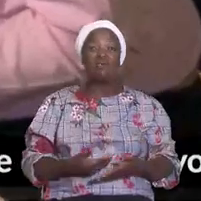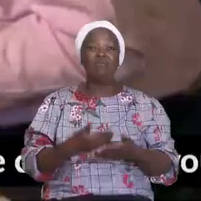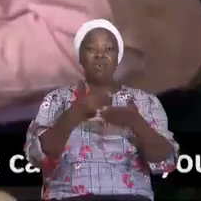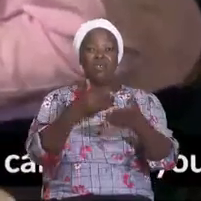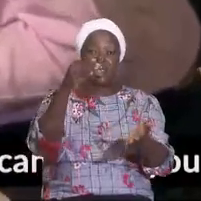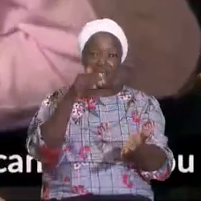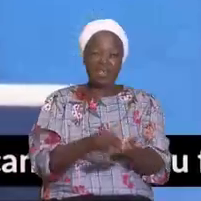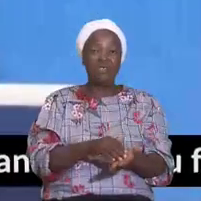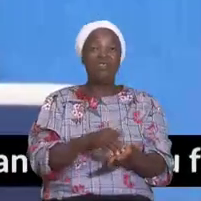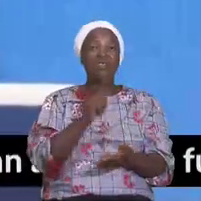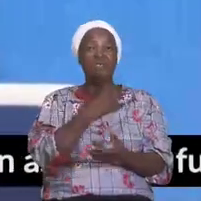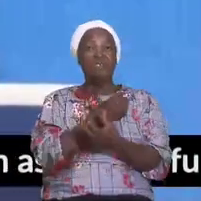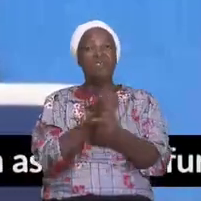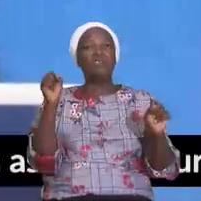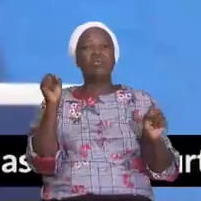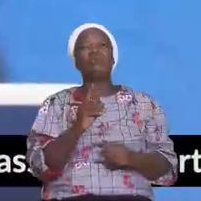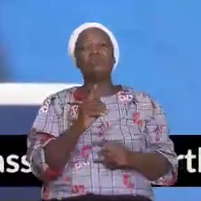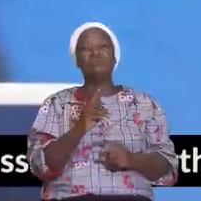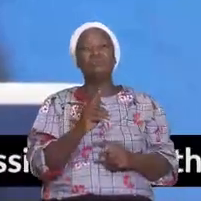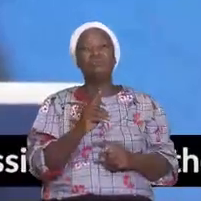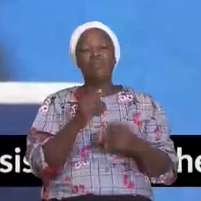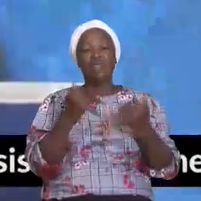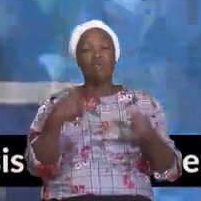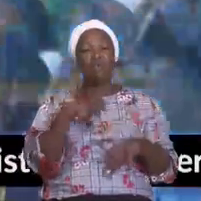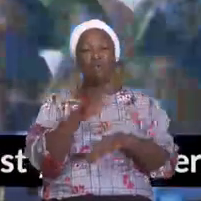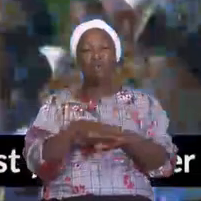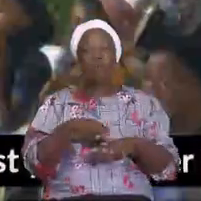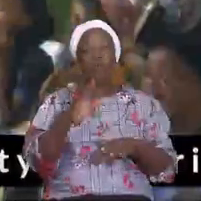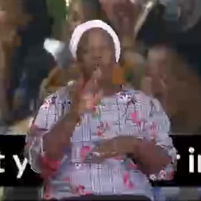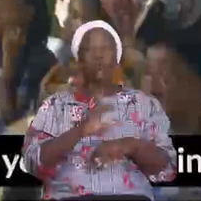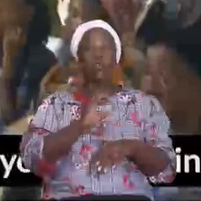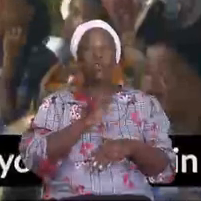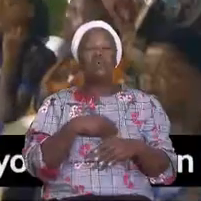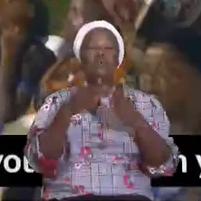Amen. J'ai dit gloire à Dieu, tu es sauvé.